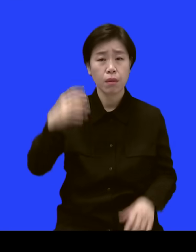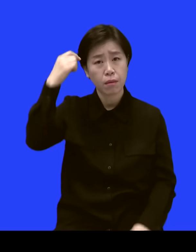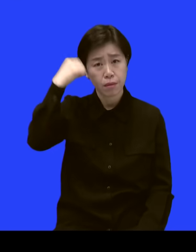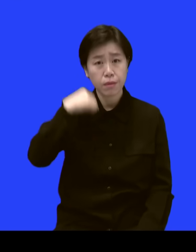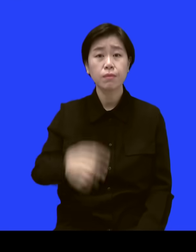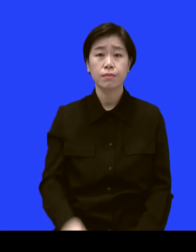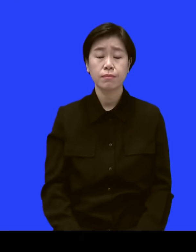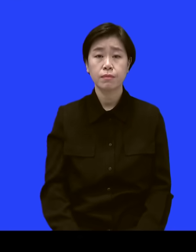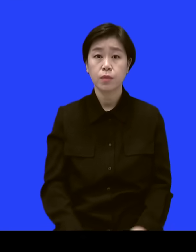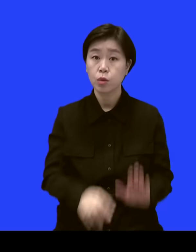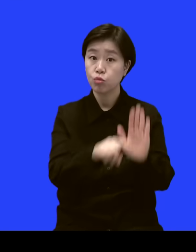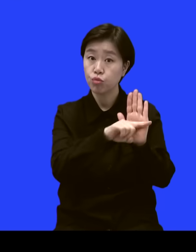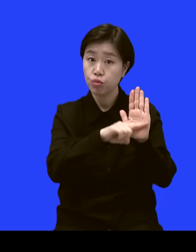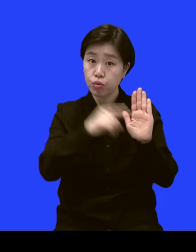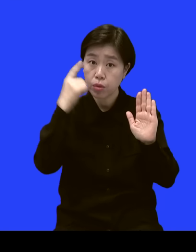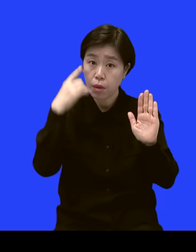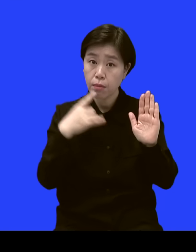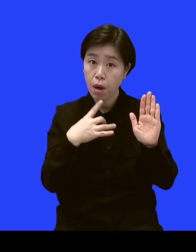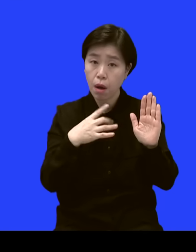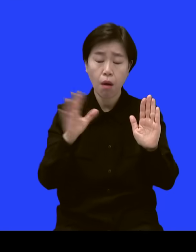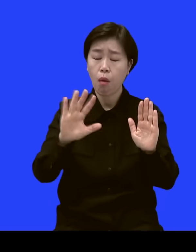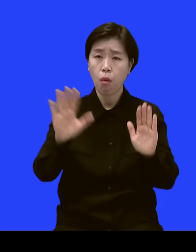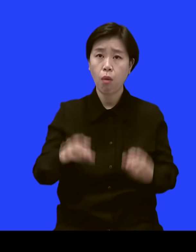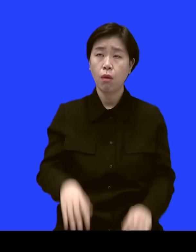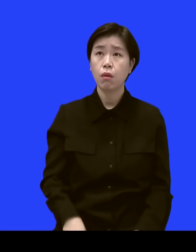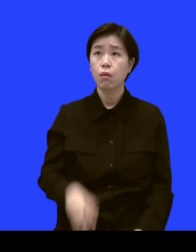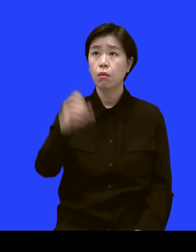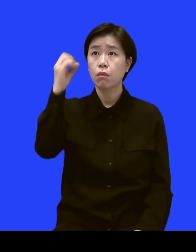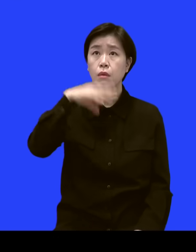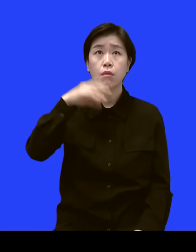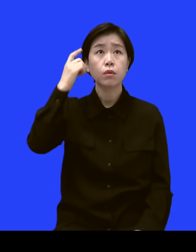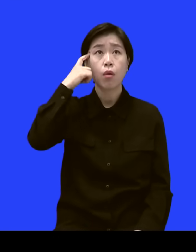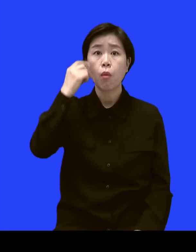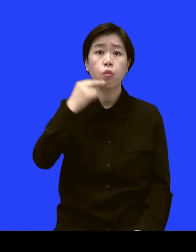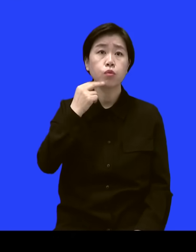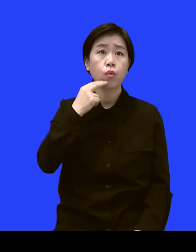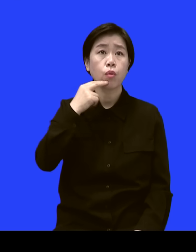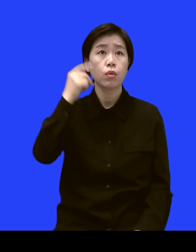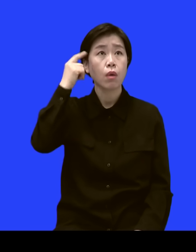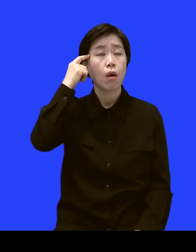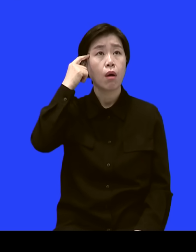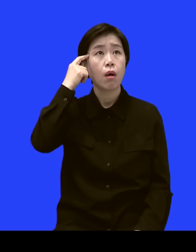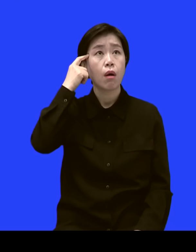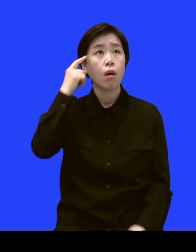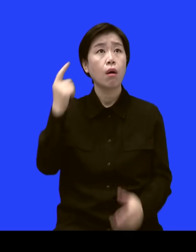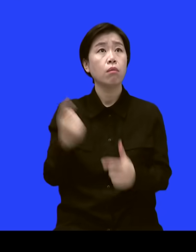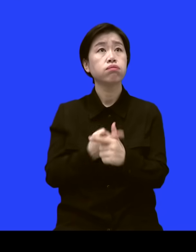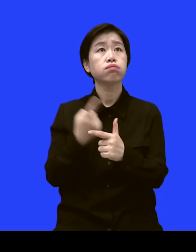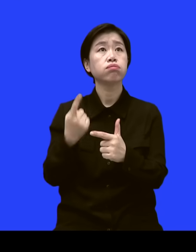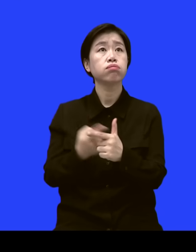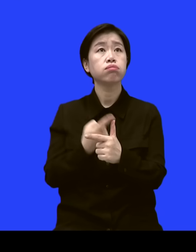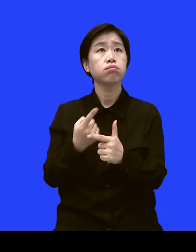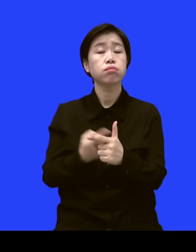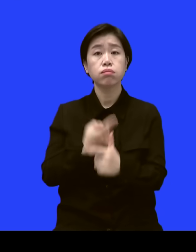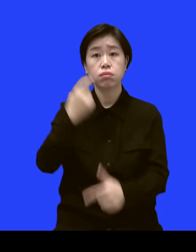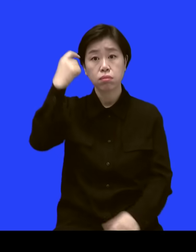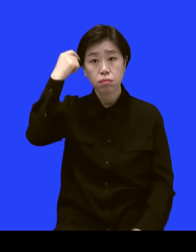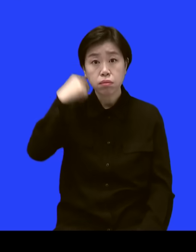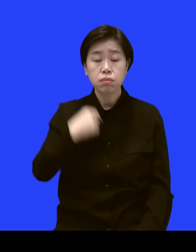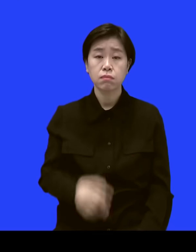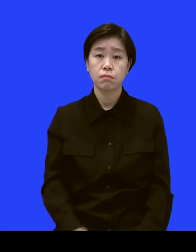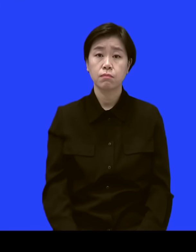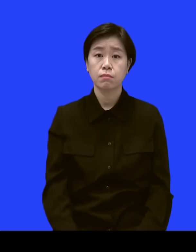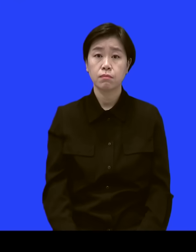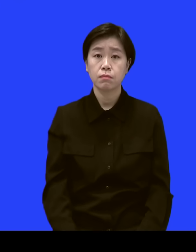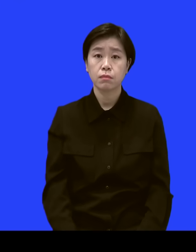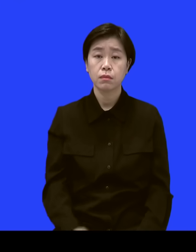들어요? 부정적인 생각조차도 아니고 그냥 멍해진 거예요. 모든 게 그냥 딱 멈춰졌어요. 예.